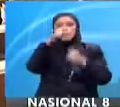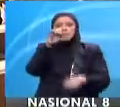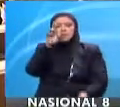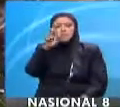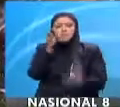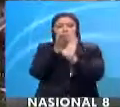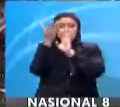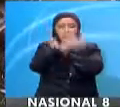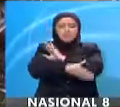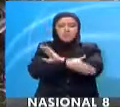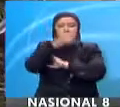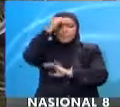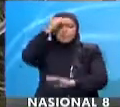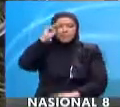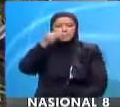Ibrahim